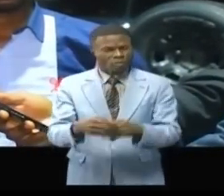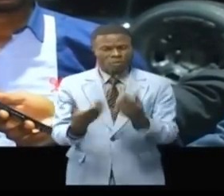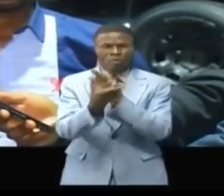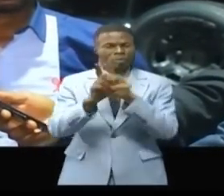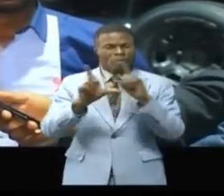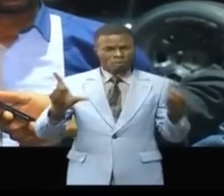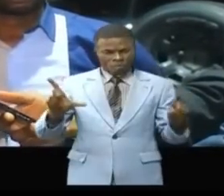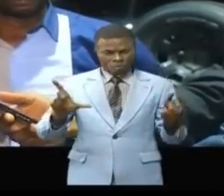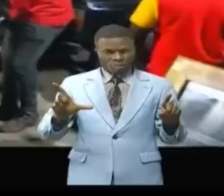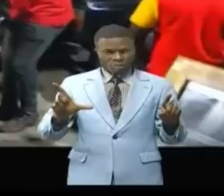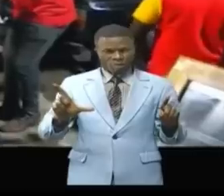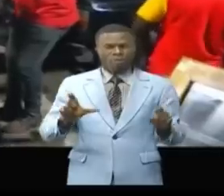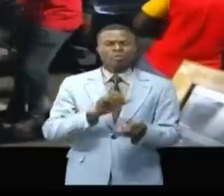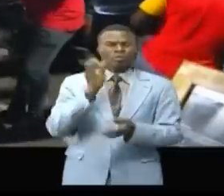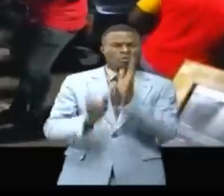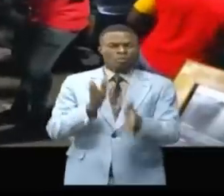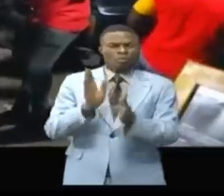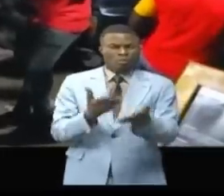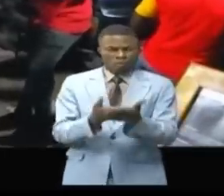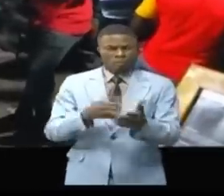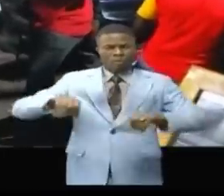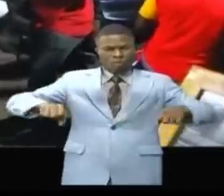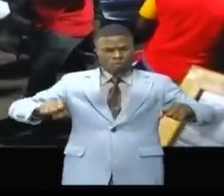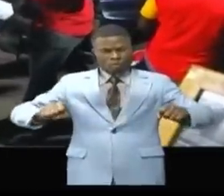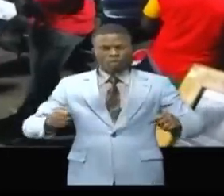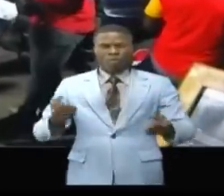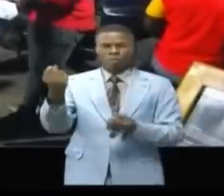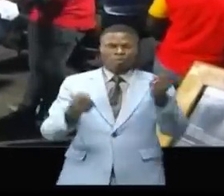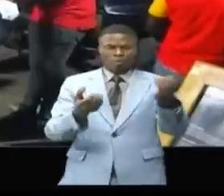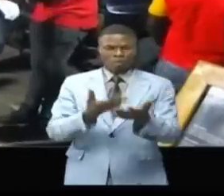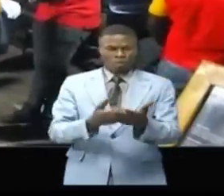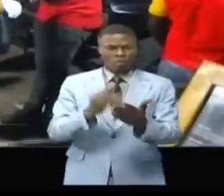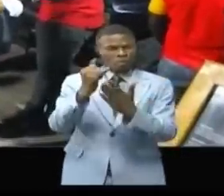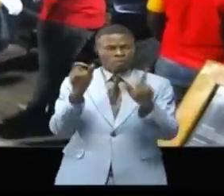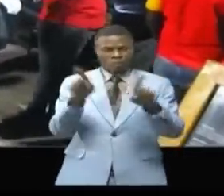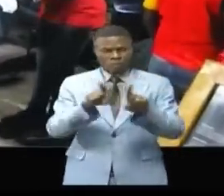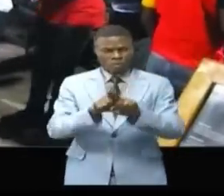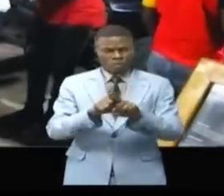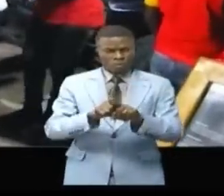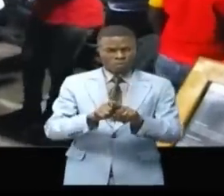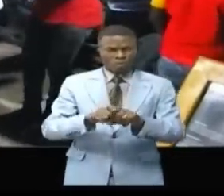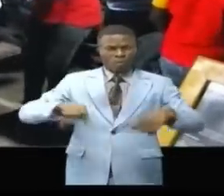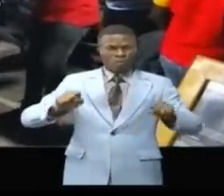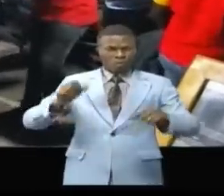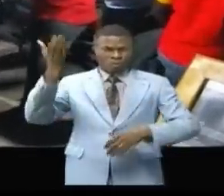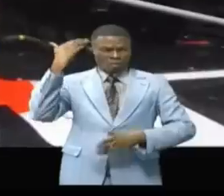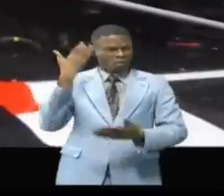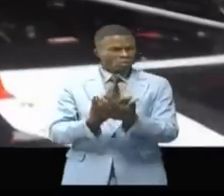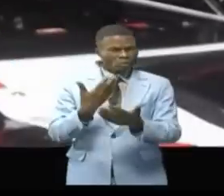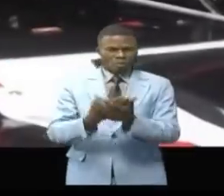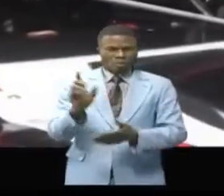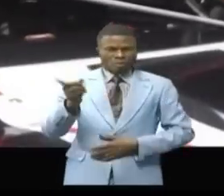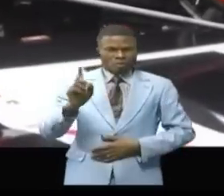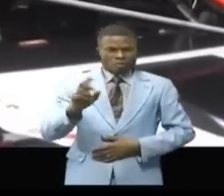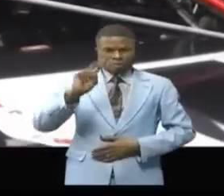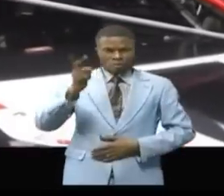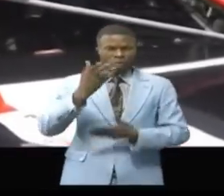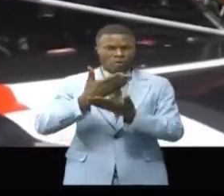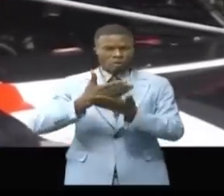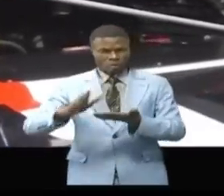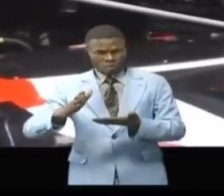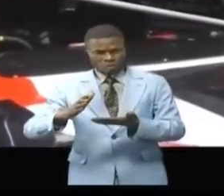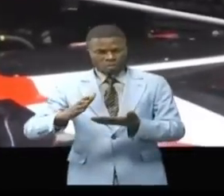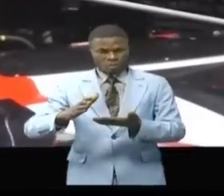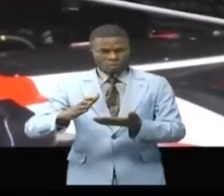prendre part à ce rallye. Pour eux, évidemment, les règles ne seront pas identiques à celles d'un rallye classique de vitesse. En deuxième phase, nous